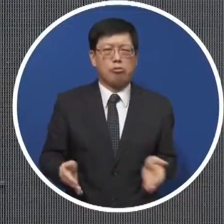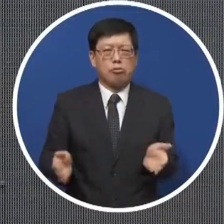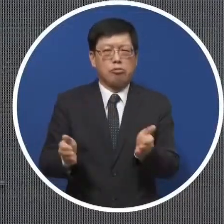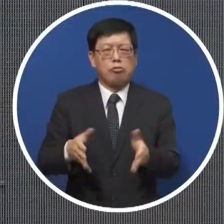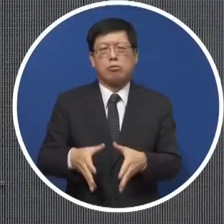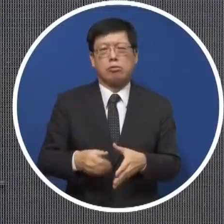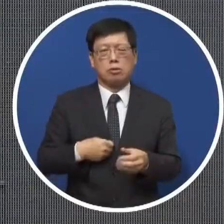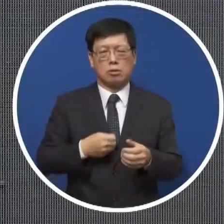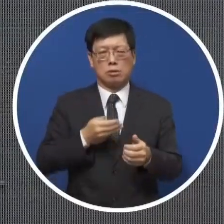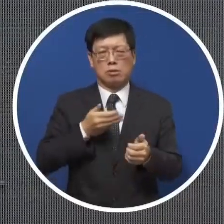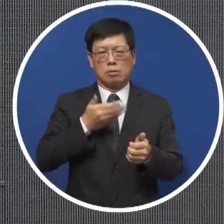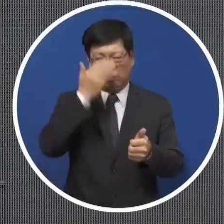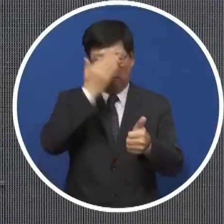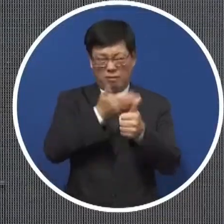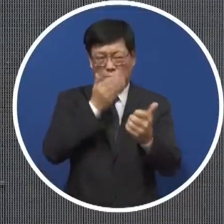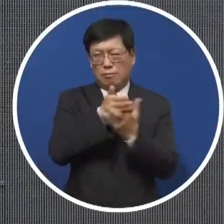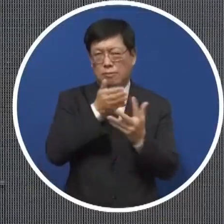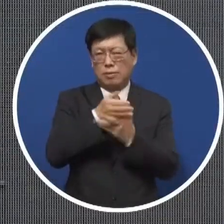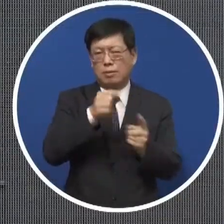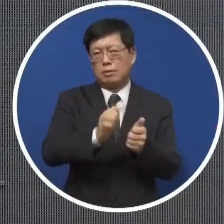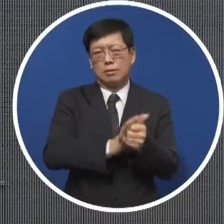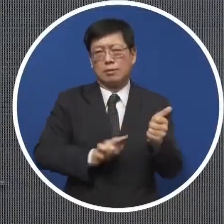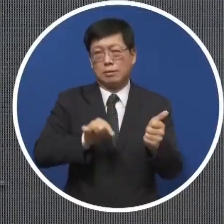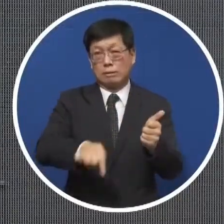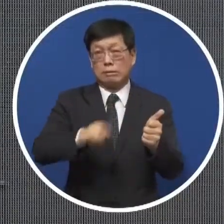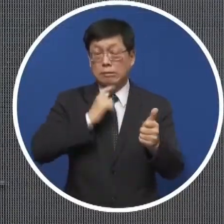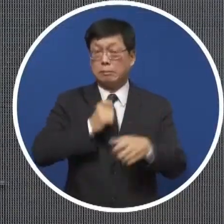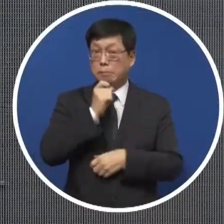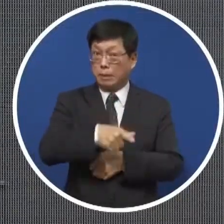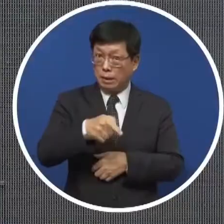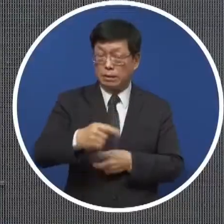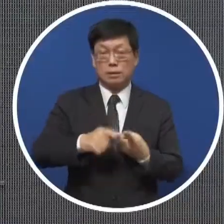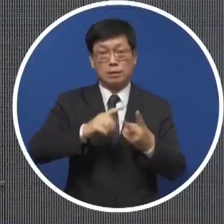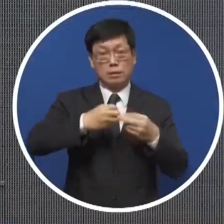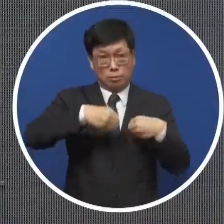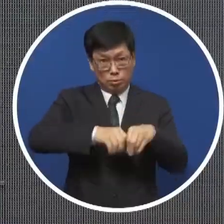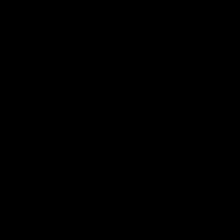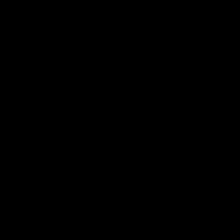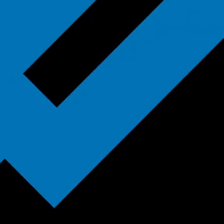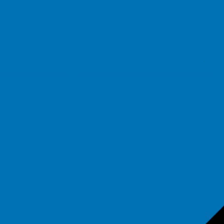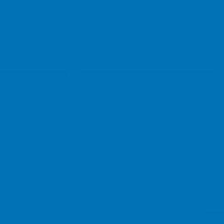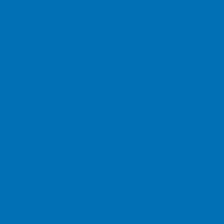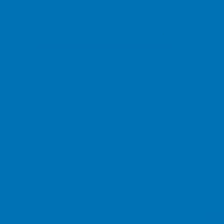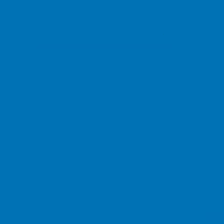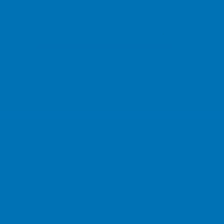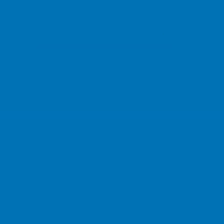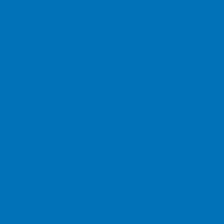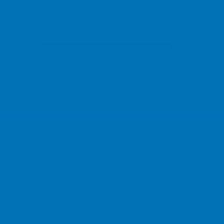去干扰影响这个采购跟捐赠目标的达成。